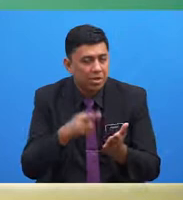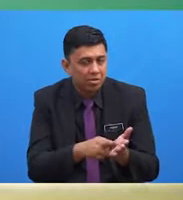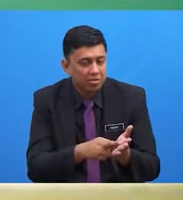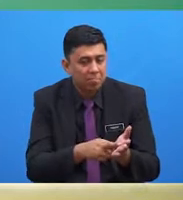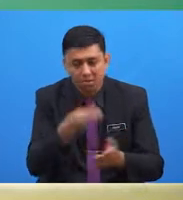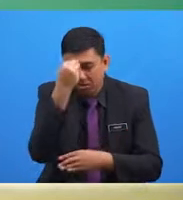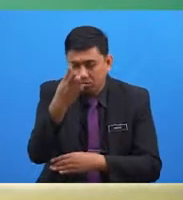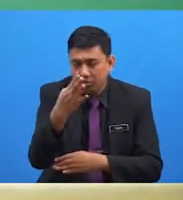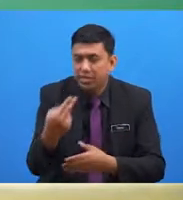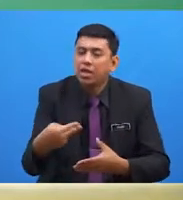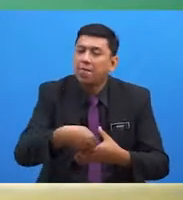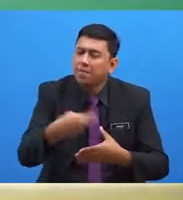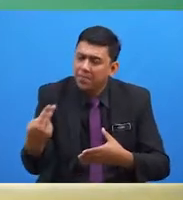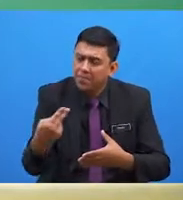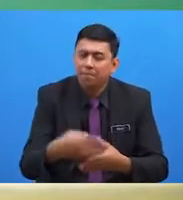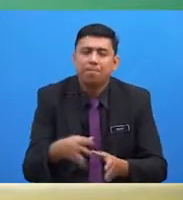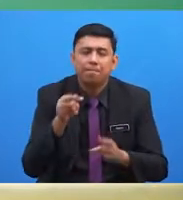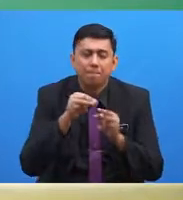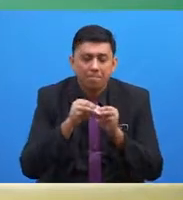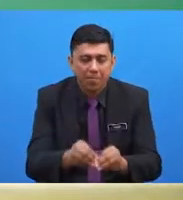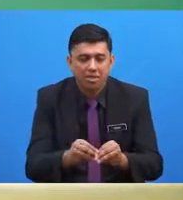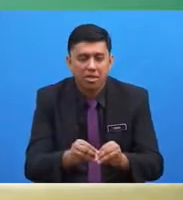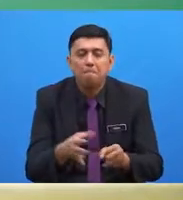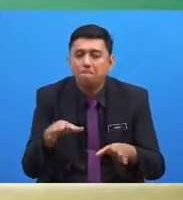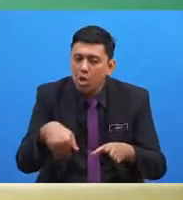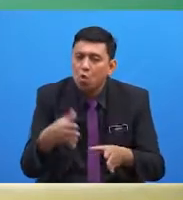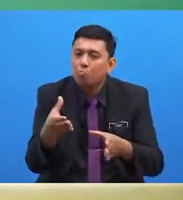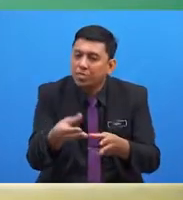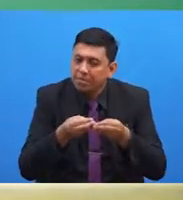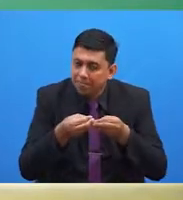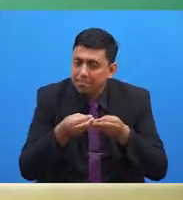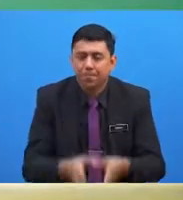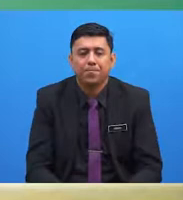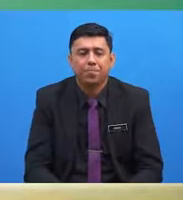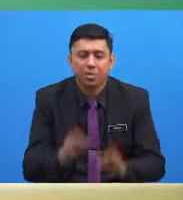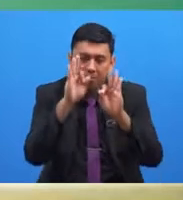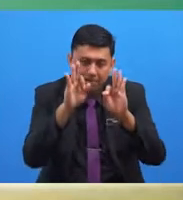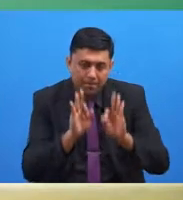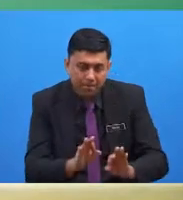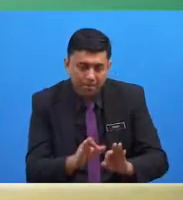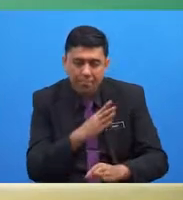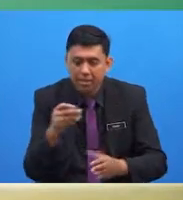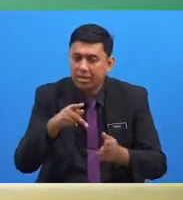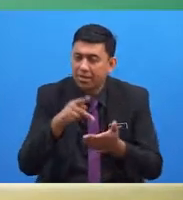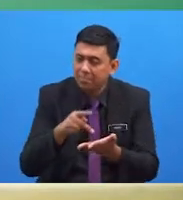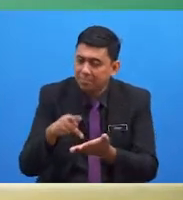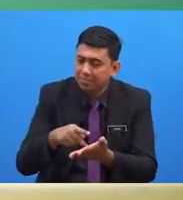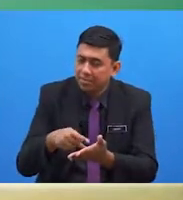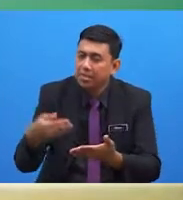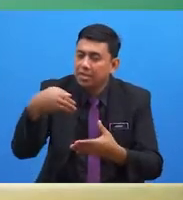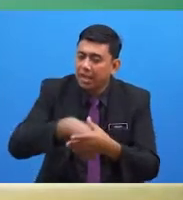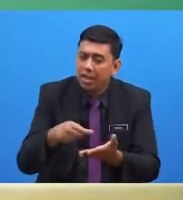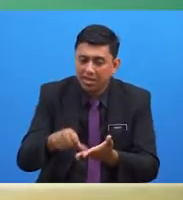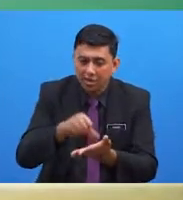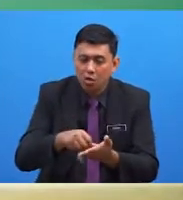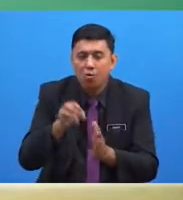maklumat hasil bagi perkongsi yang masih belum diterima. Format lengkap dan pengiraan di dalam akaun semasa